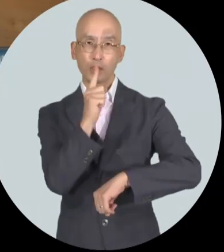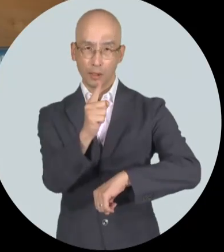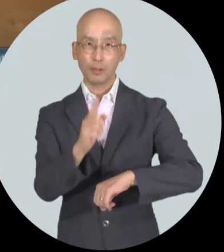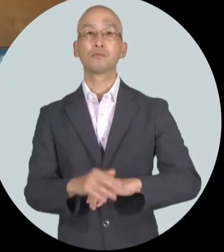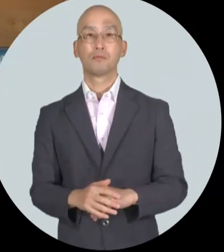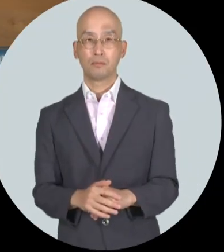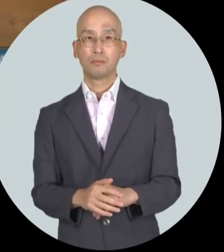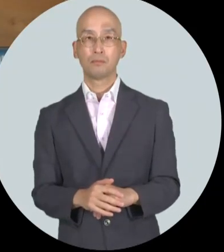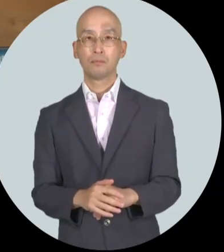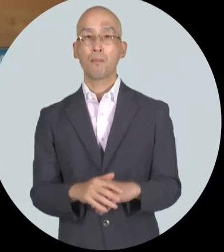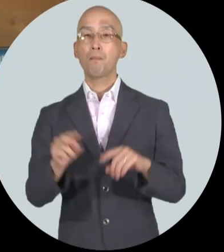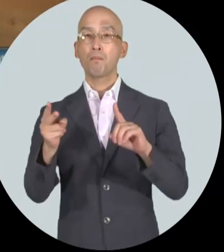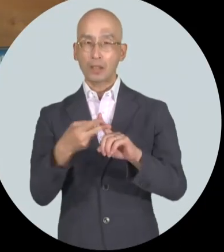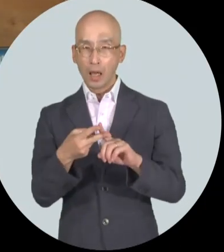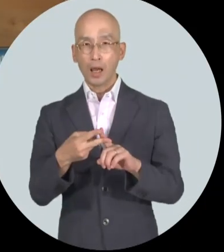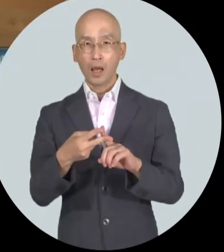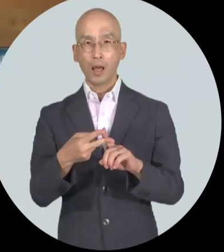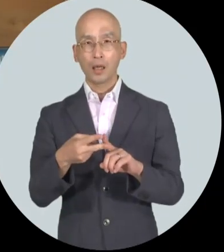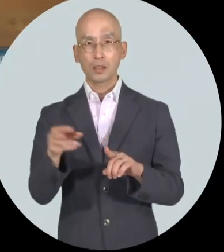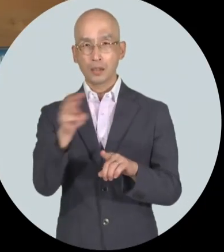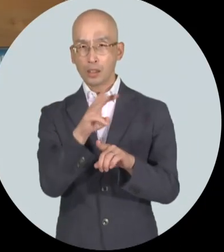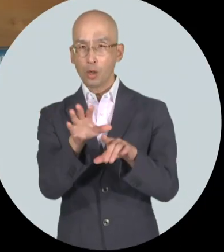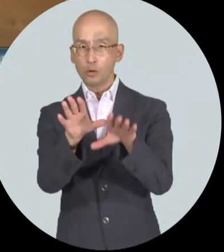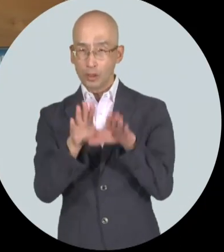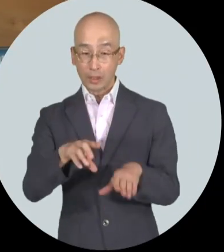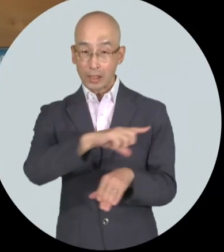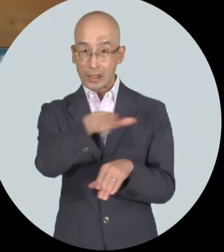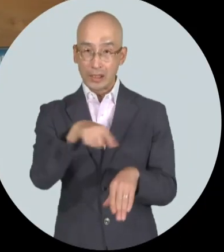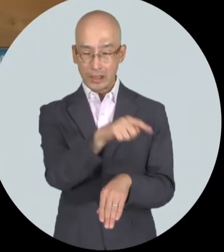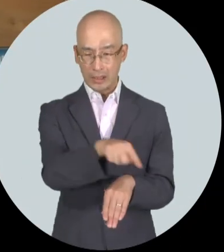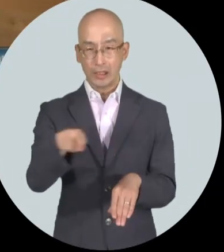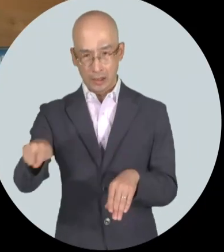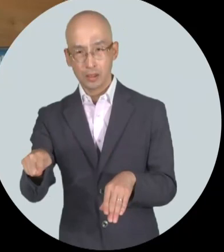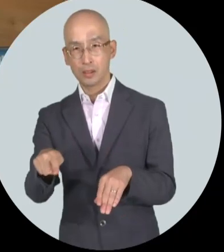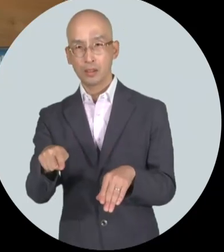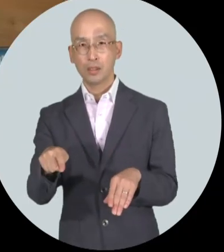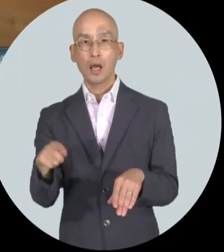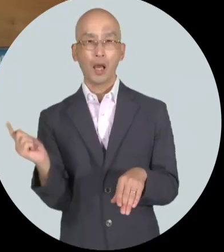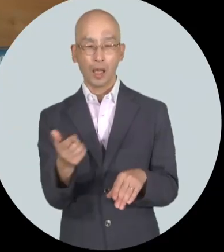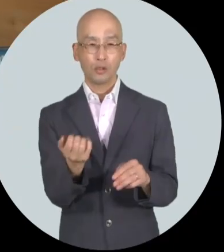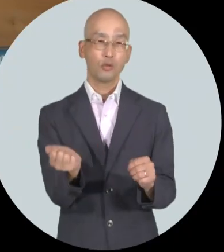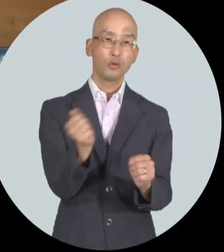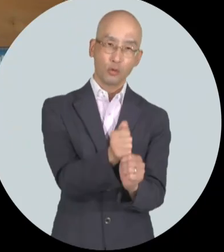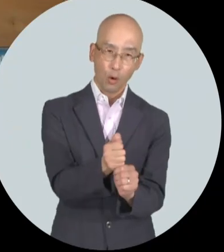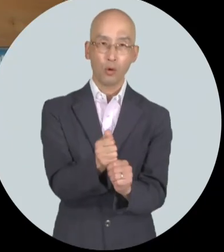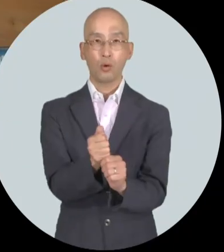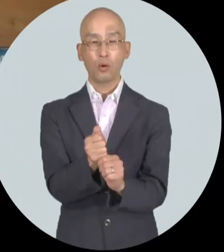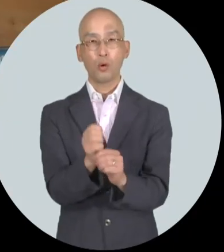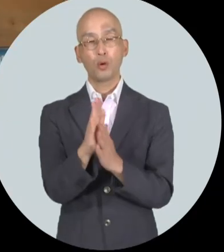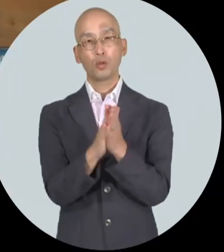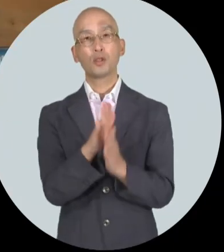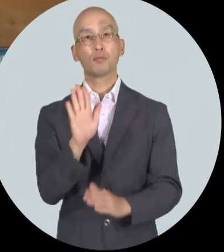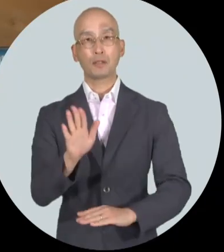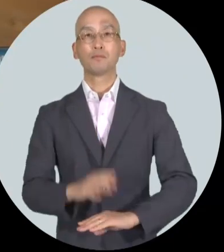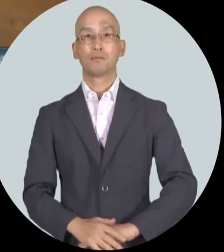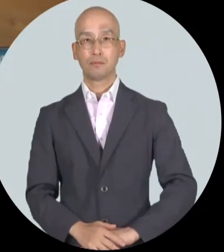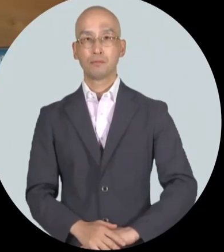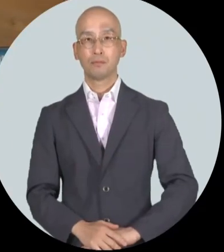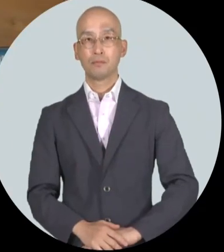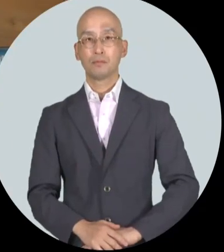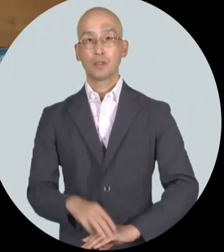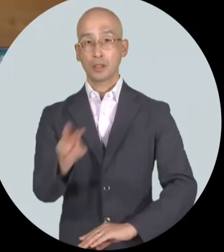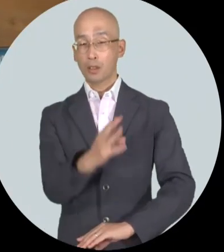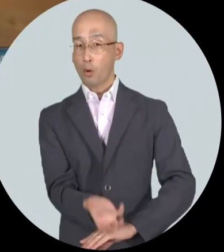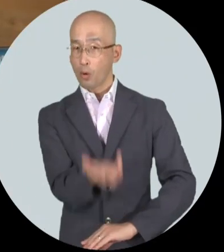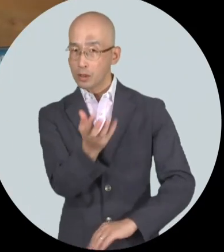ともに、被災地の一日も早い復旧、復興をお祈りを申し上げます。また、発災直後